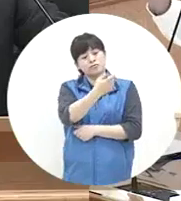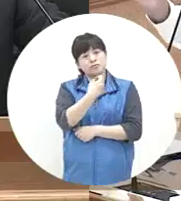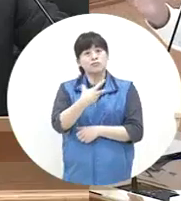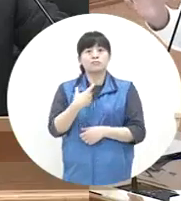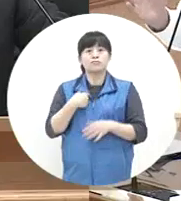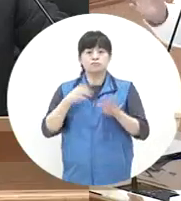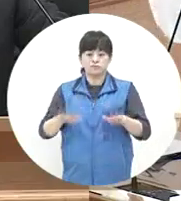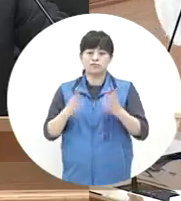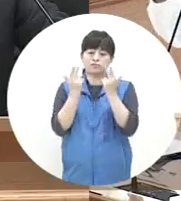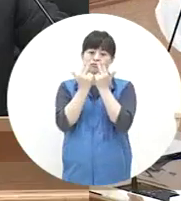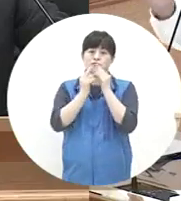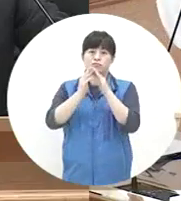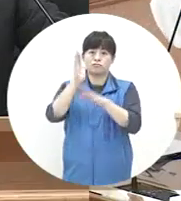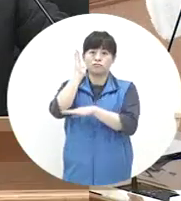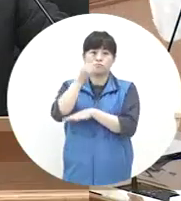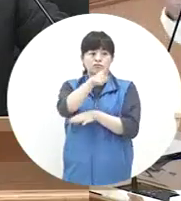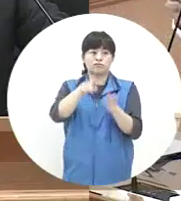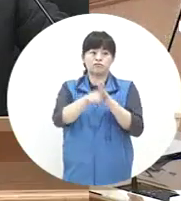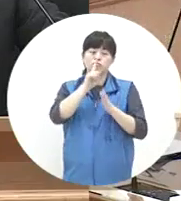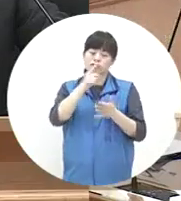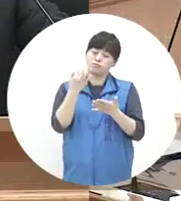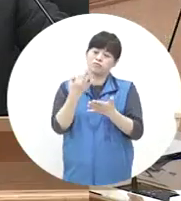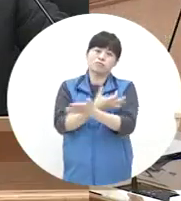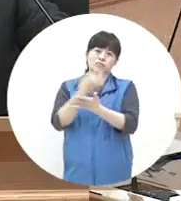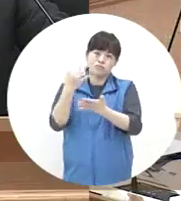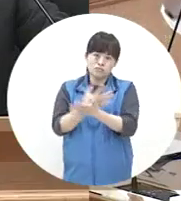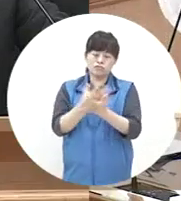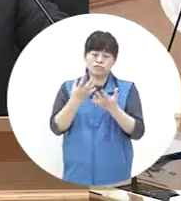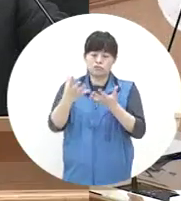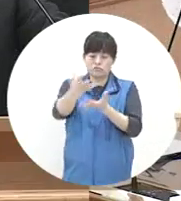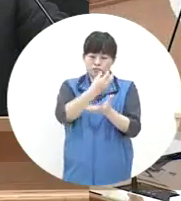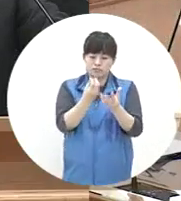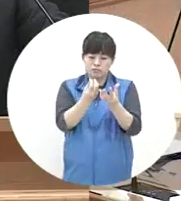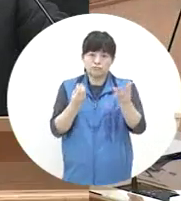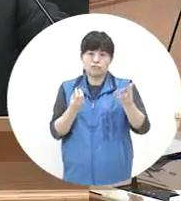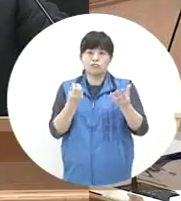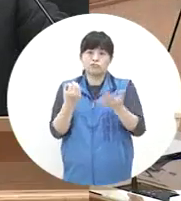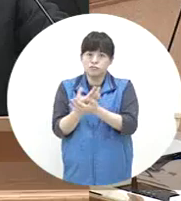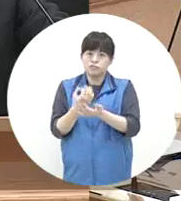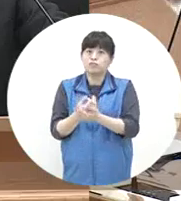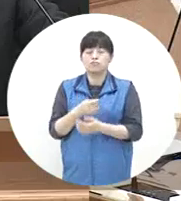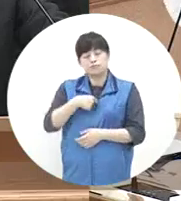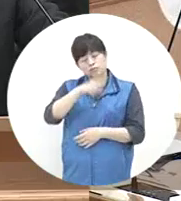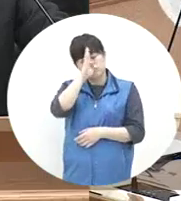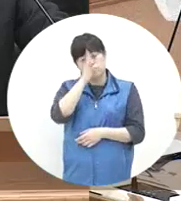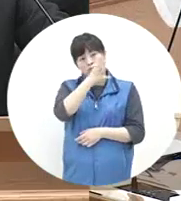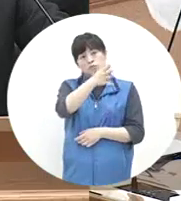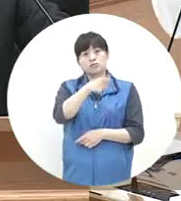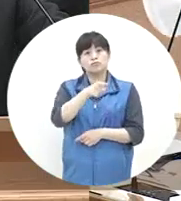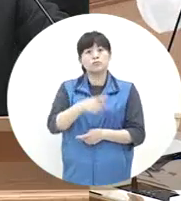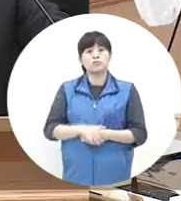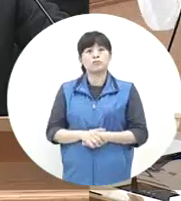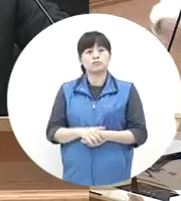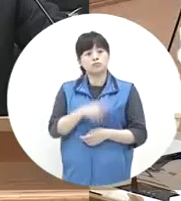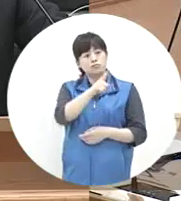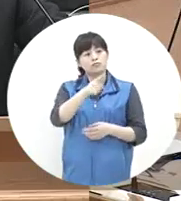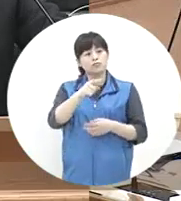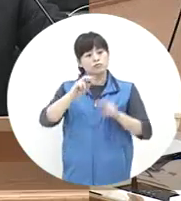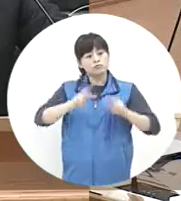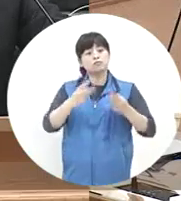现在新北市政府，你一直讲说不够，对不对？统筹分配不够，那想请问一下，那你要怎么